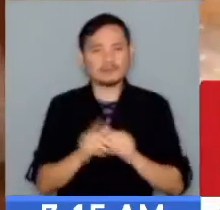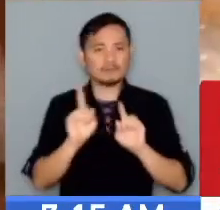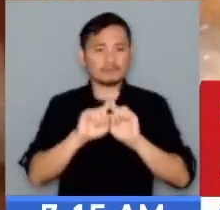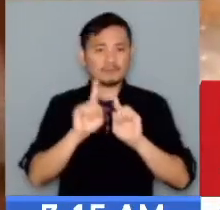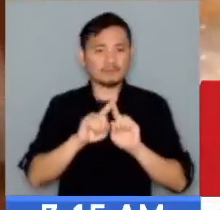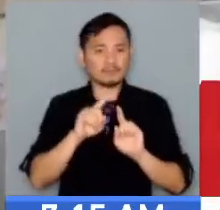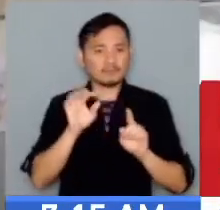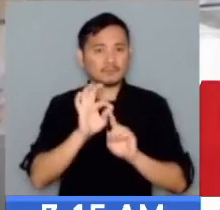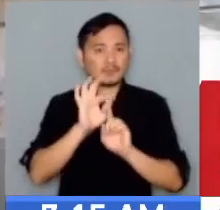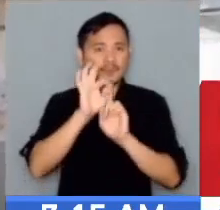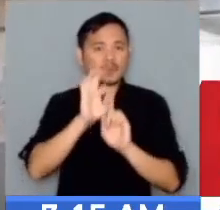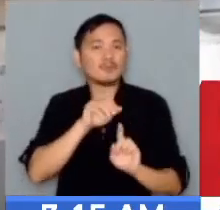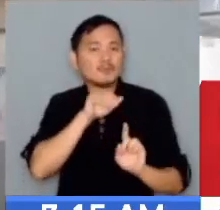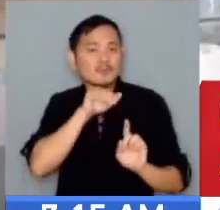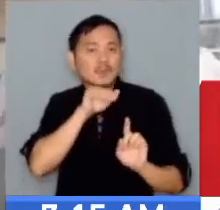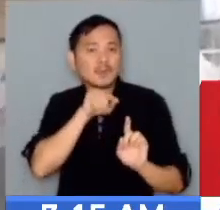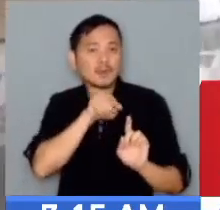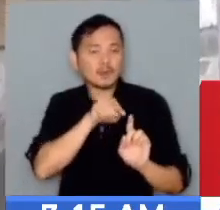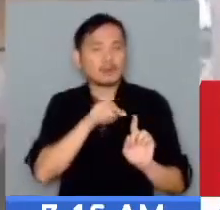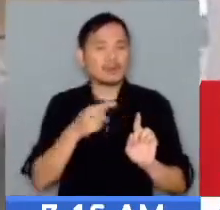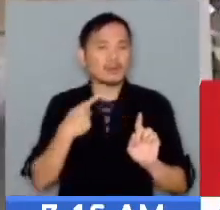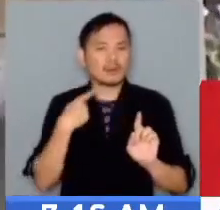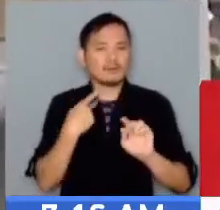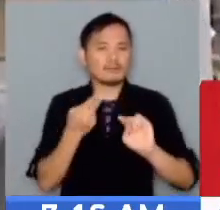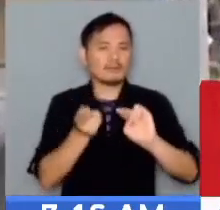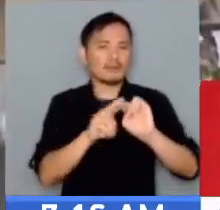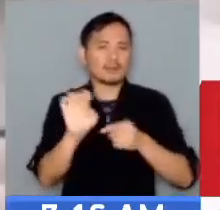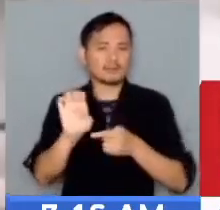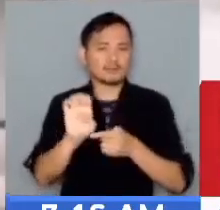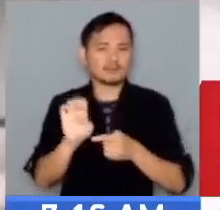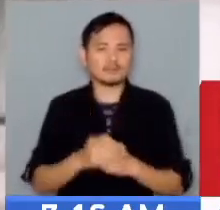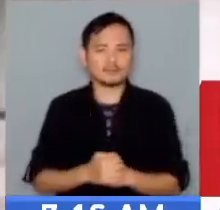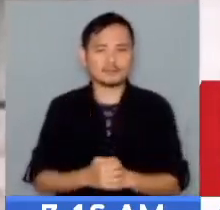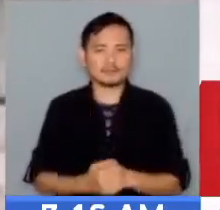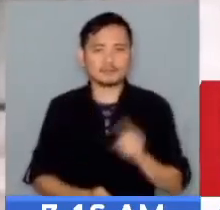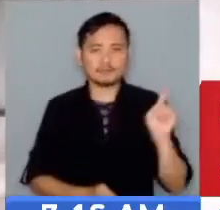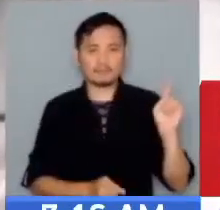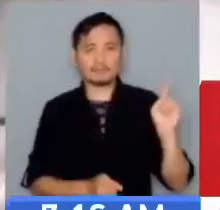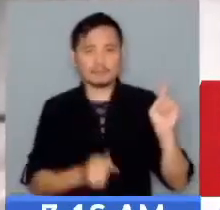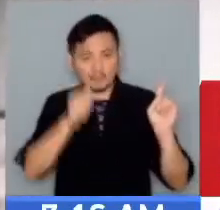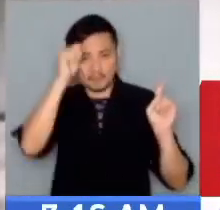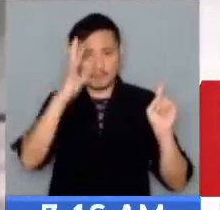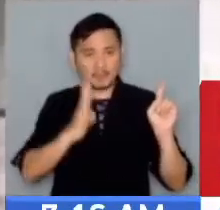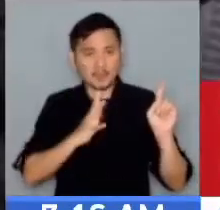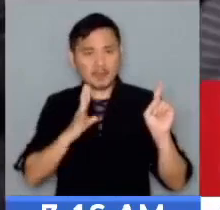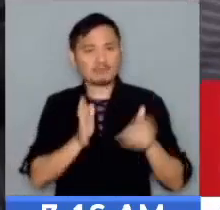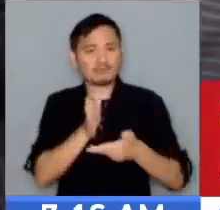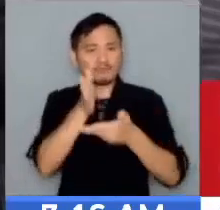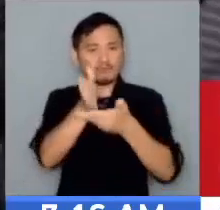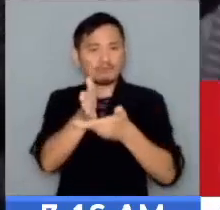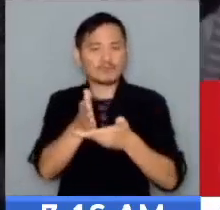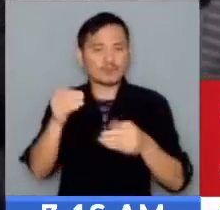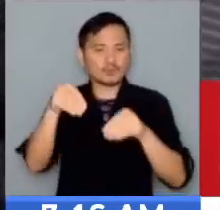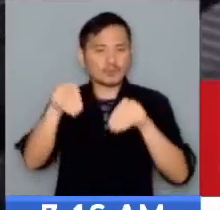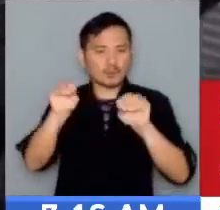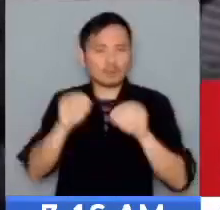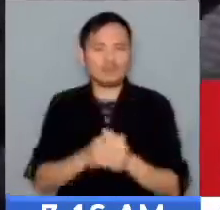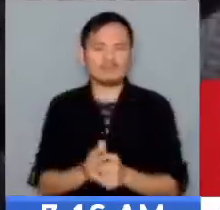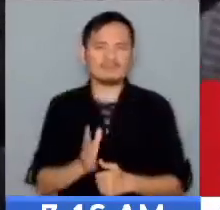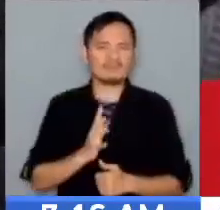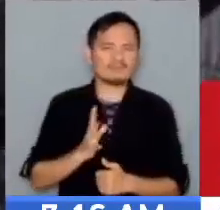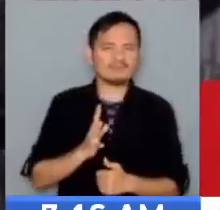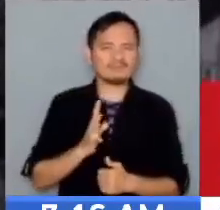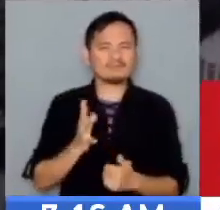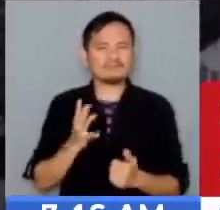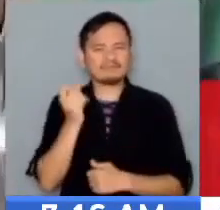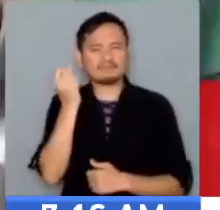Si Michael tuwing magagawi raw sa monumento, dumaraan talaga siya sa gotohan. Ayos lang naman daw kung bahagyang nagtaas ng presyo dahil sulit naman ang